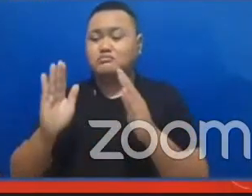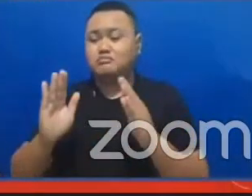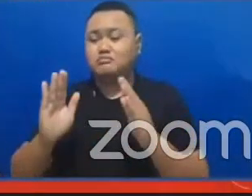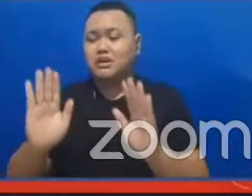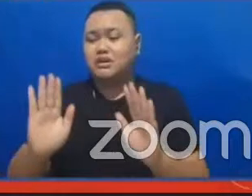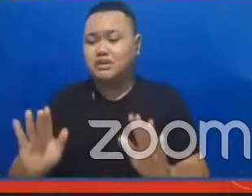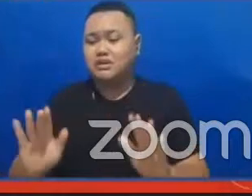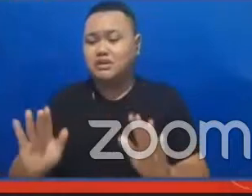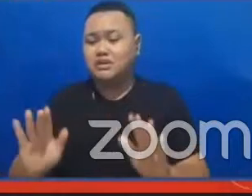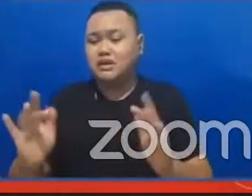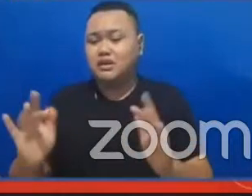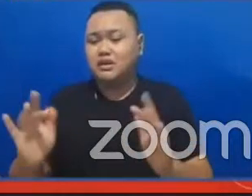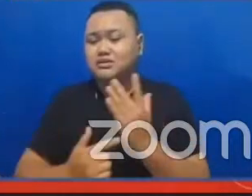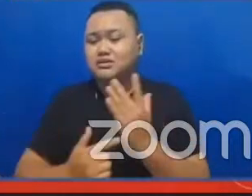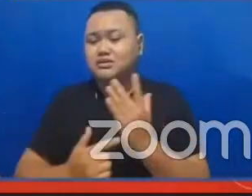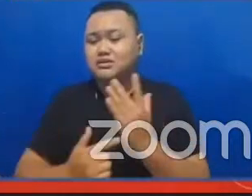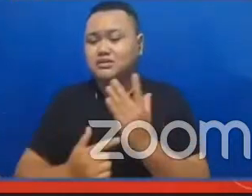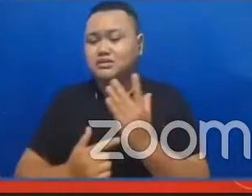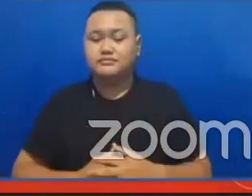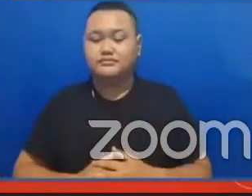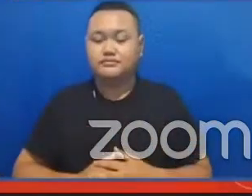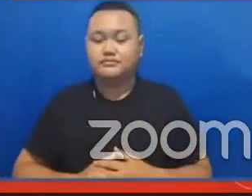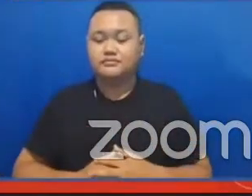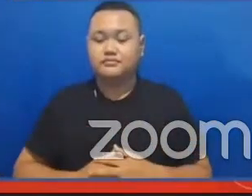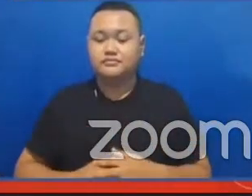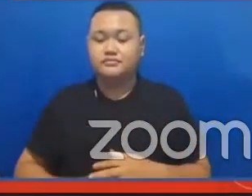Riza. Baik, terima kasih.